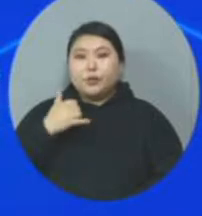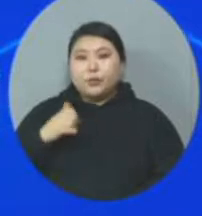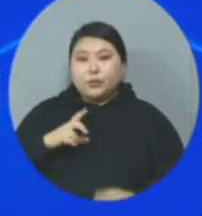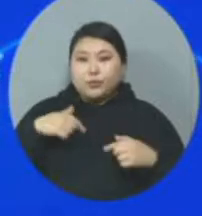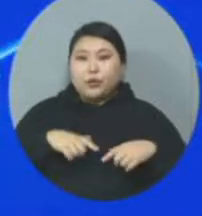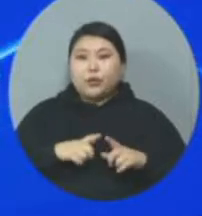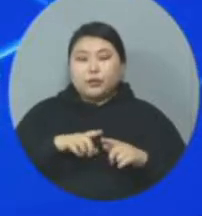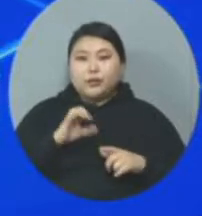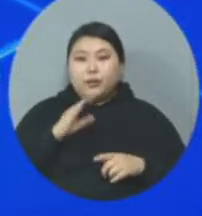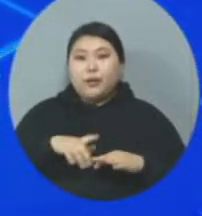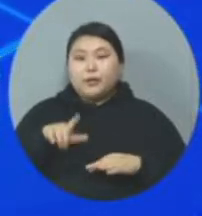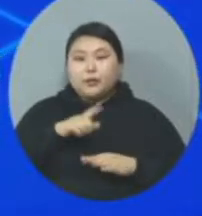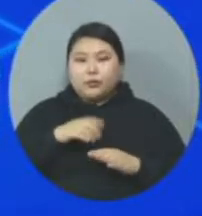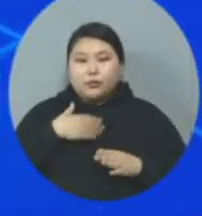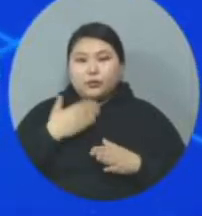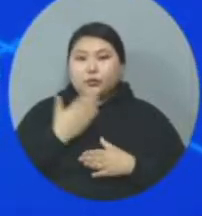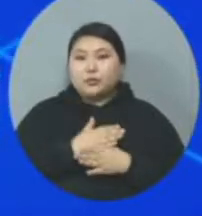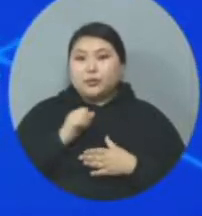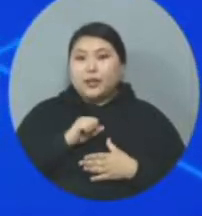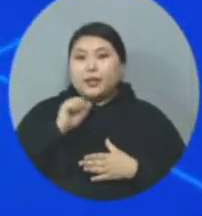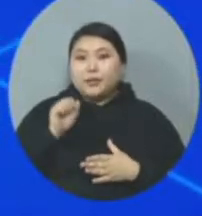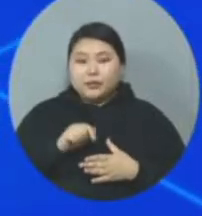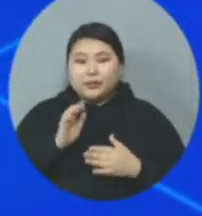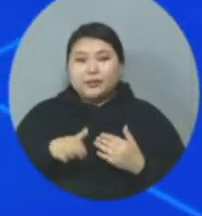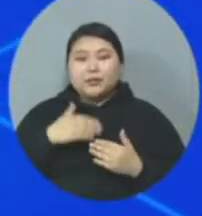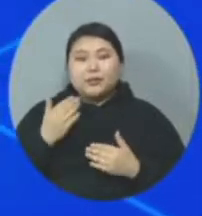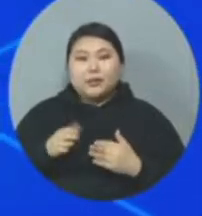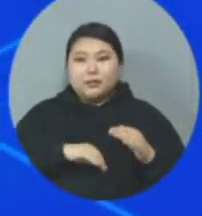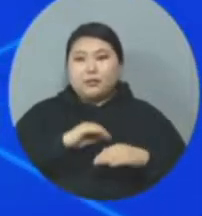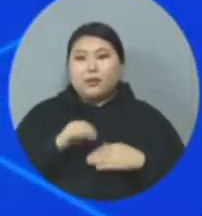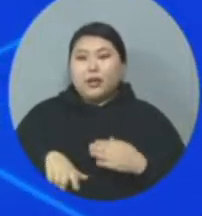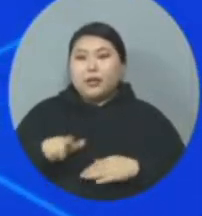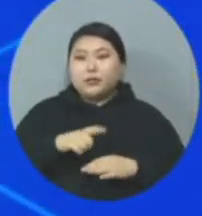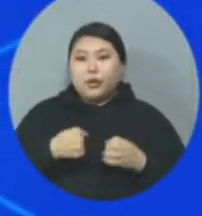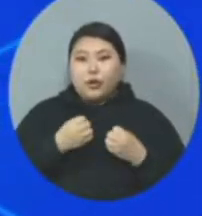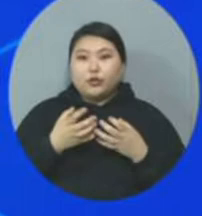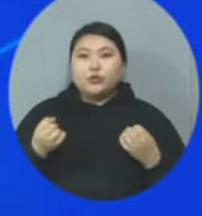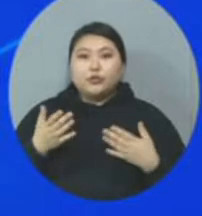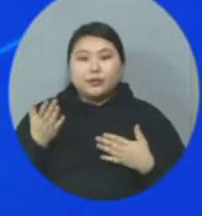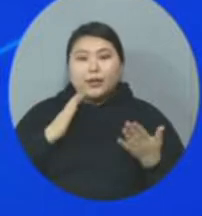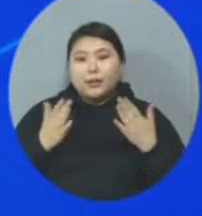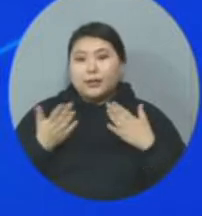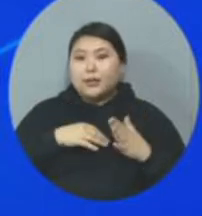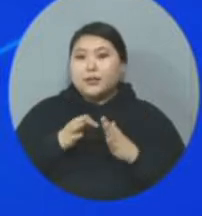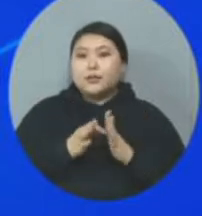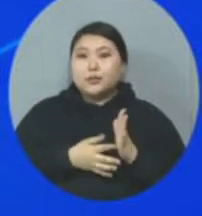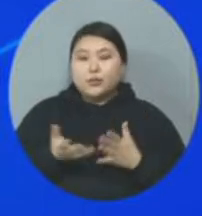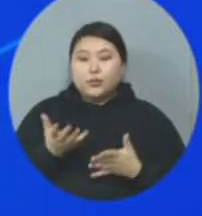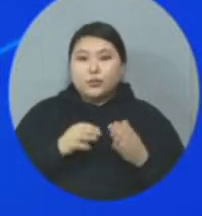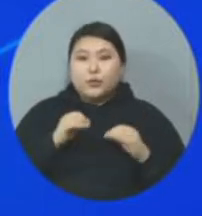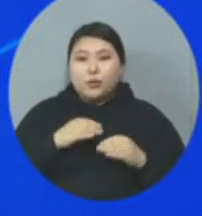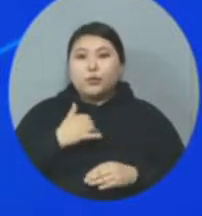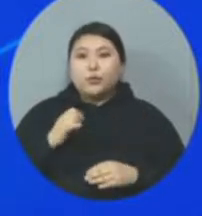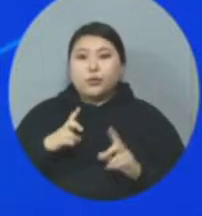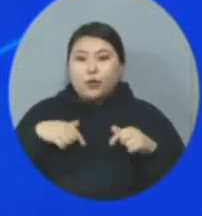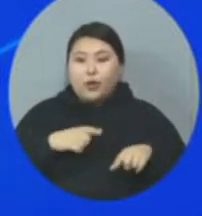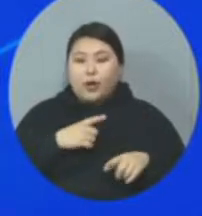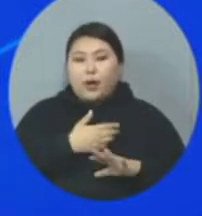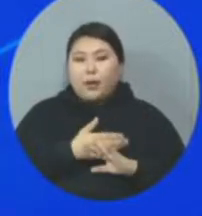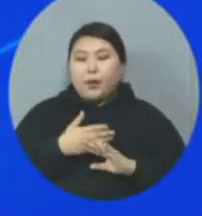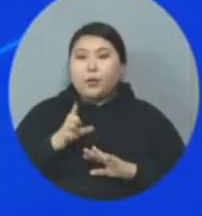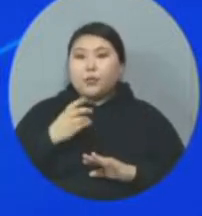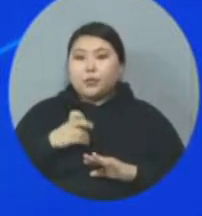Тэгээд савга зэрэг тулгамсан асуудал цаашаа давах арга хэмжээний тухай олон талтай хэлэлцүүлэг боллоо. Тулхлын хамгаалтын бүс түүнтэй